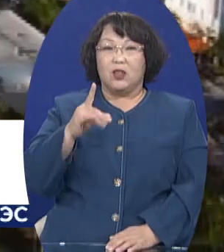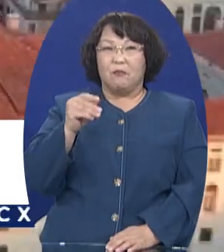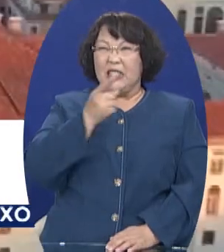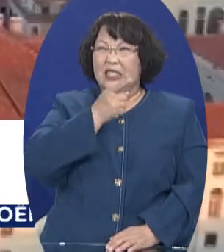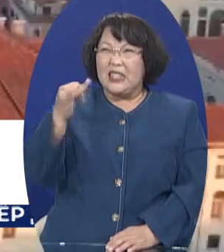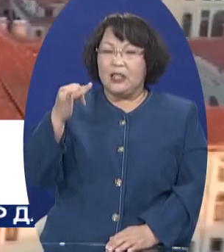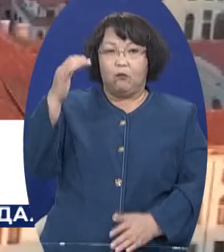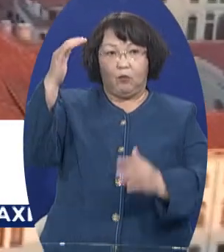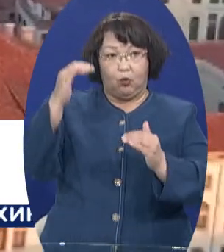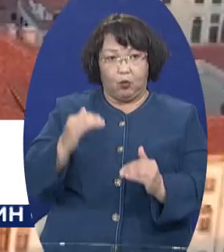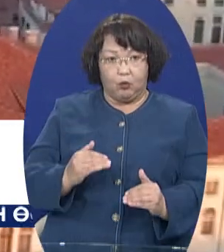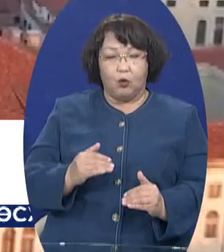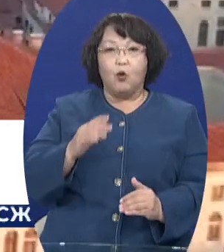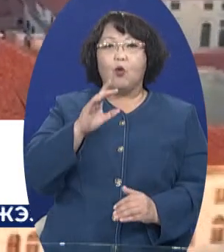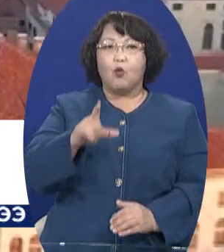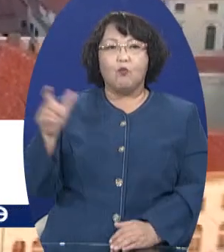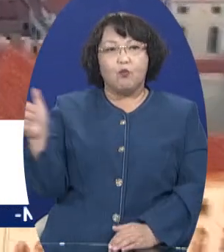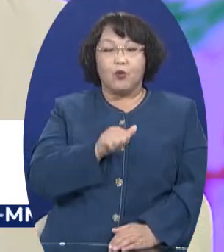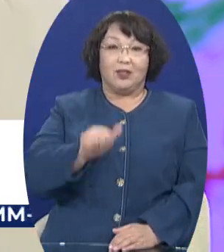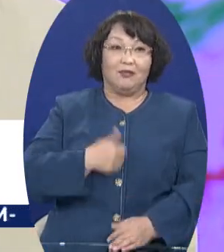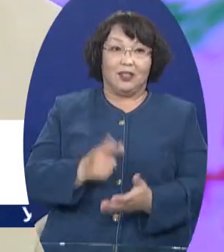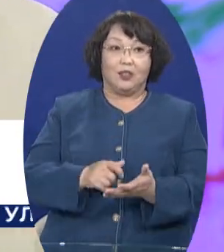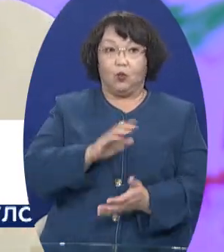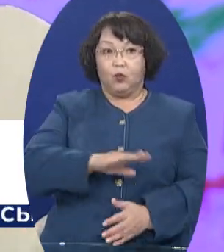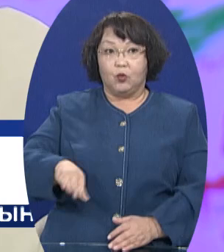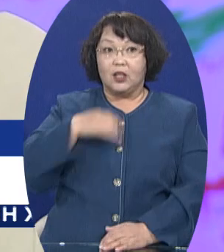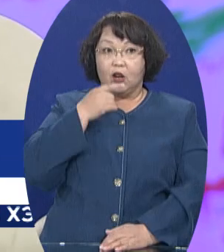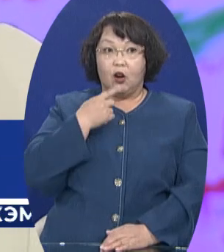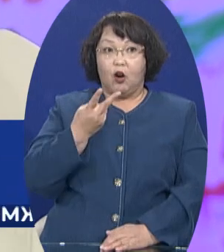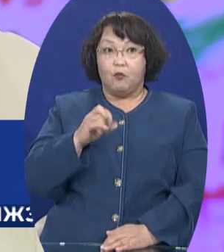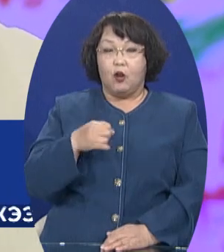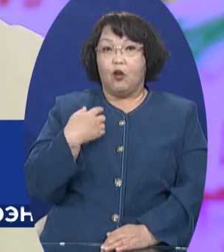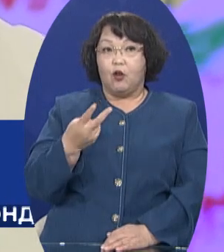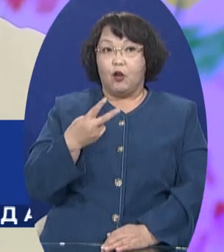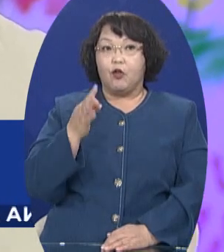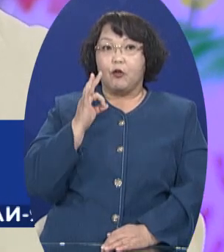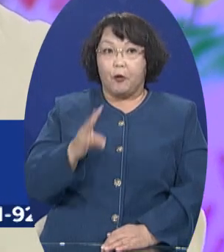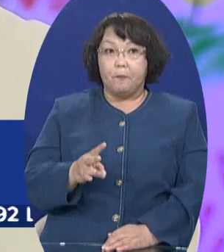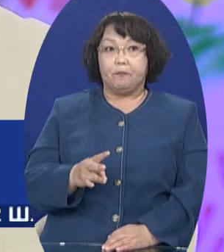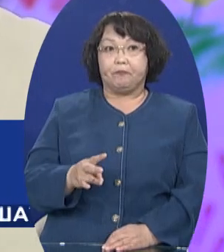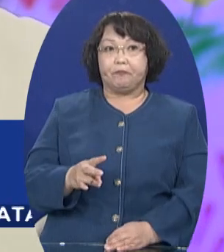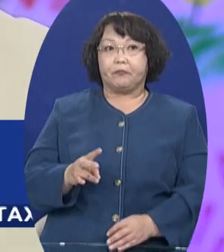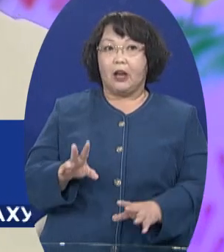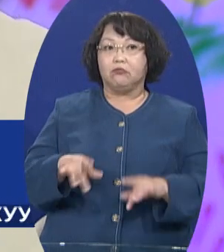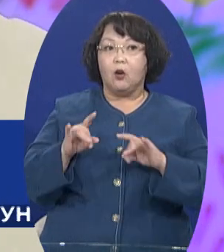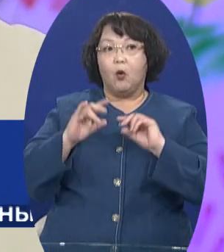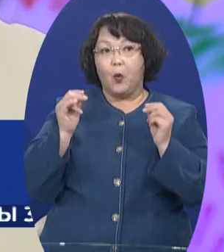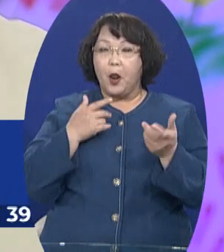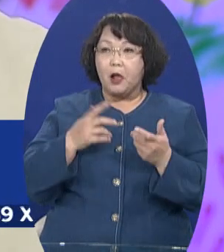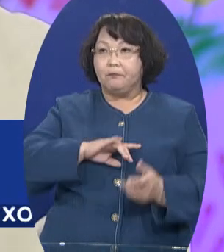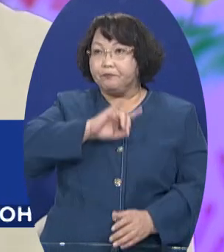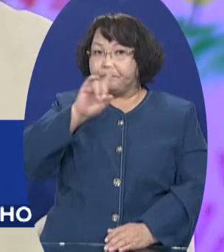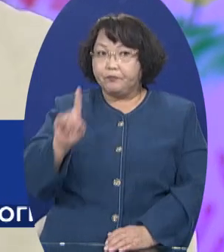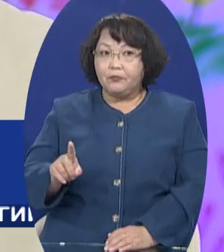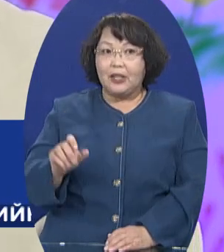хүн бүрийн оролцоо чухал байгааг хүүхдүүд онцоллоо. Би 2022 оны 9 сард Австрали руу очиад ирсэн. Тэгээд тэр нь болохоор APMCDR 2022